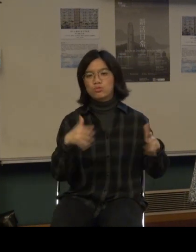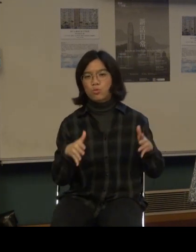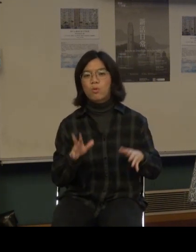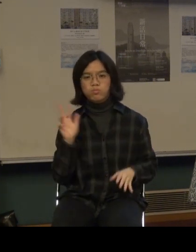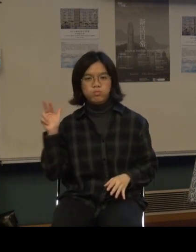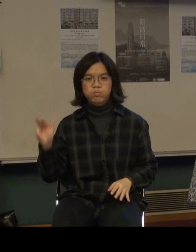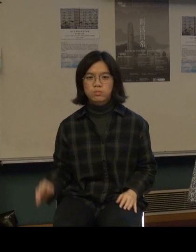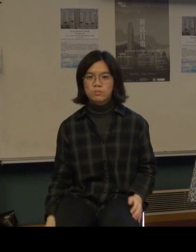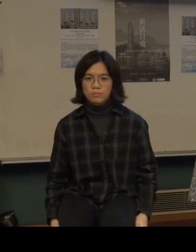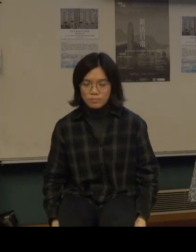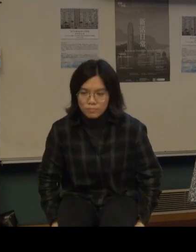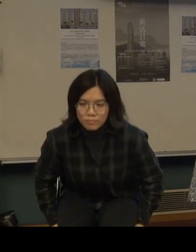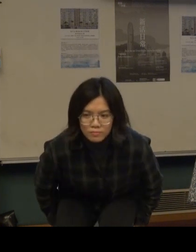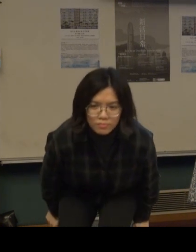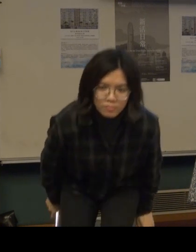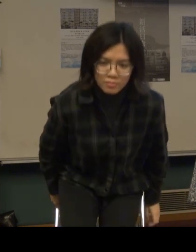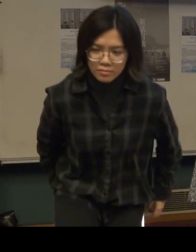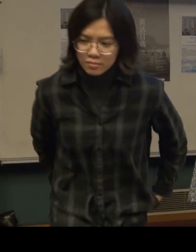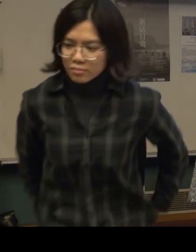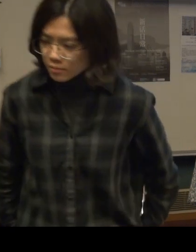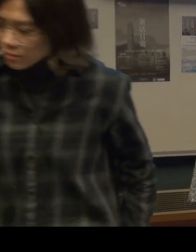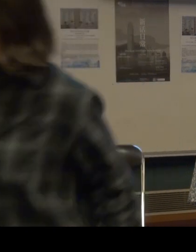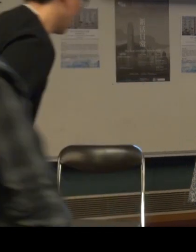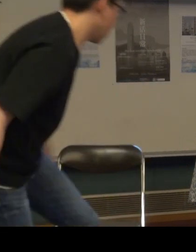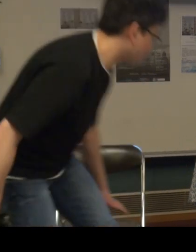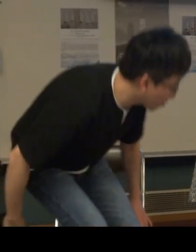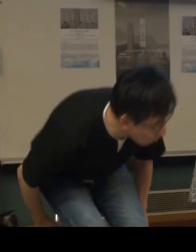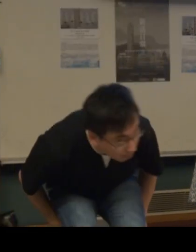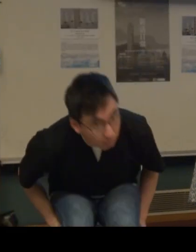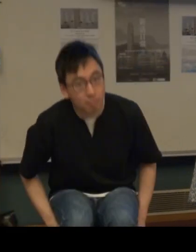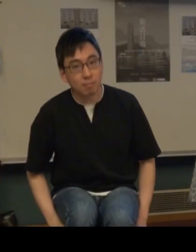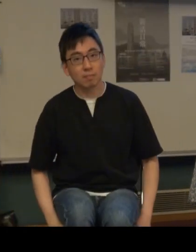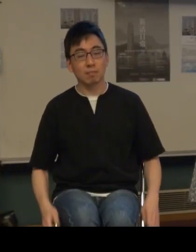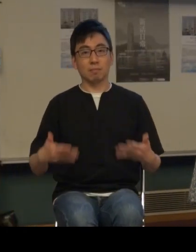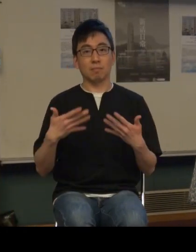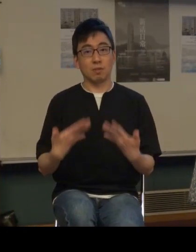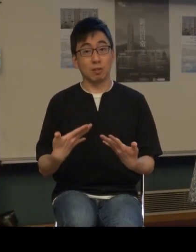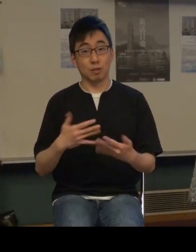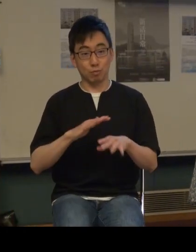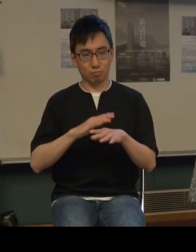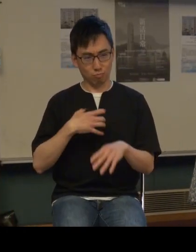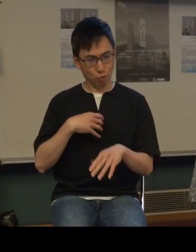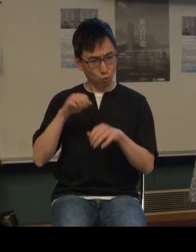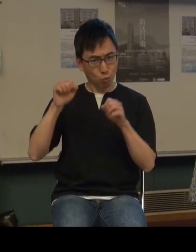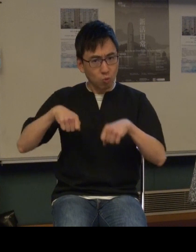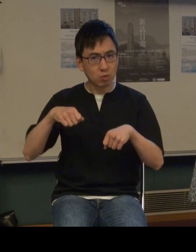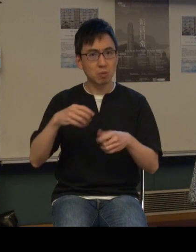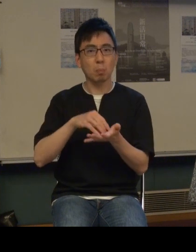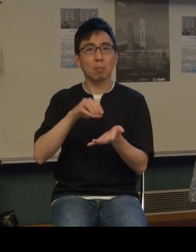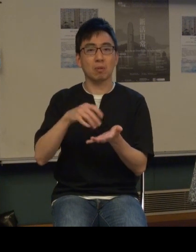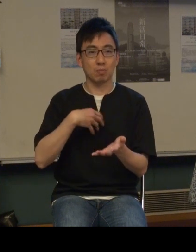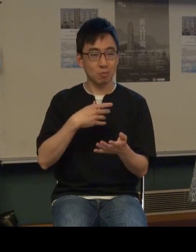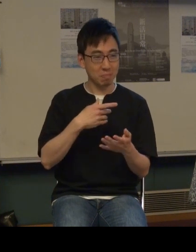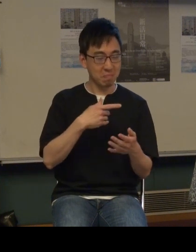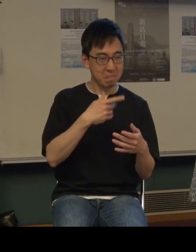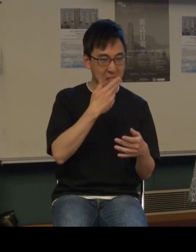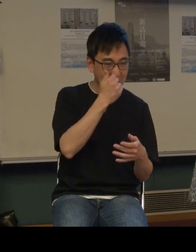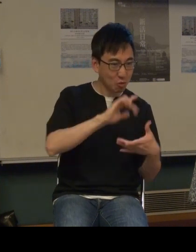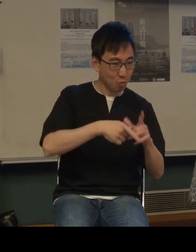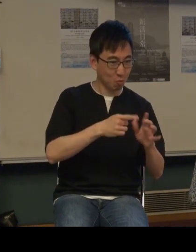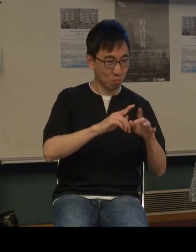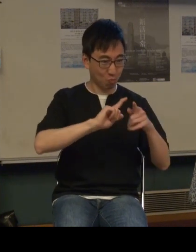現在我們未必完全真的同意他這個說法，就是說文明的進步等於沒有了裝飾，我們未必同意。但是當時